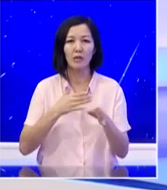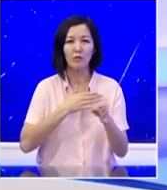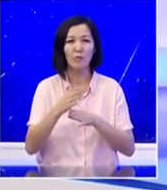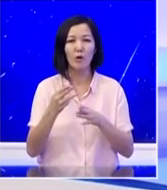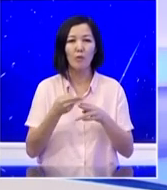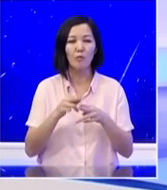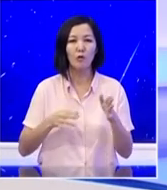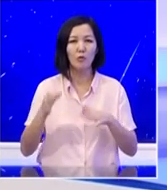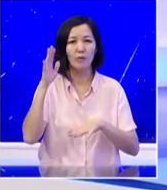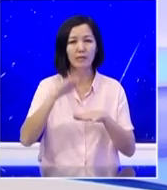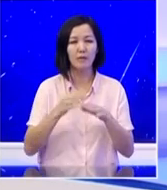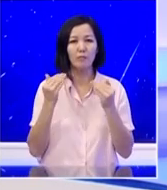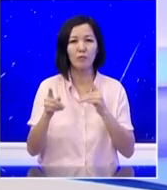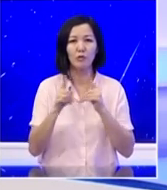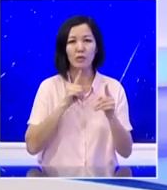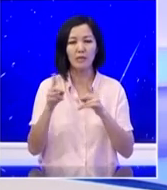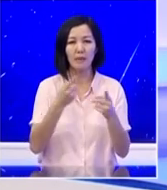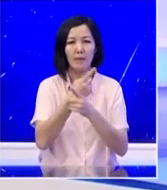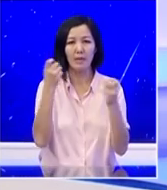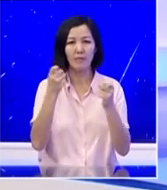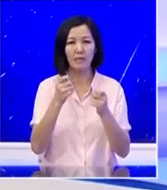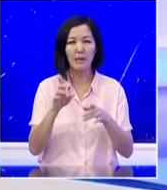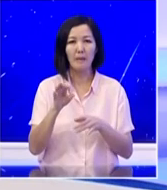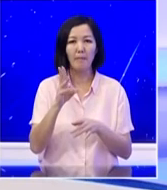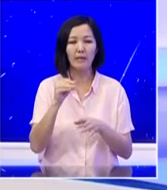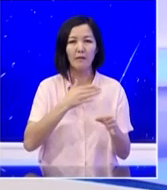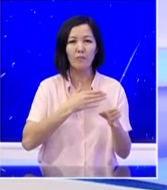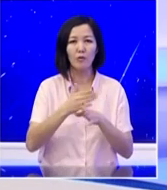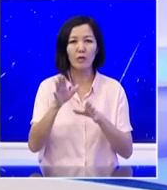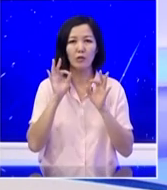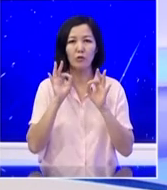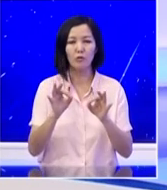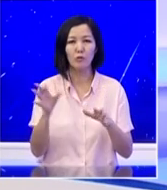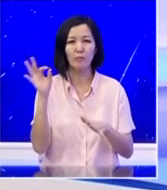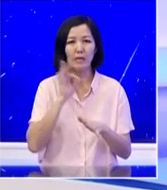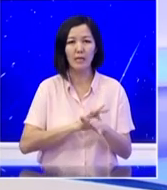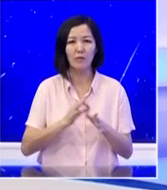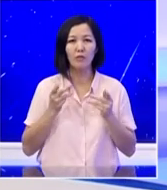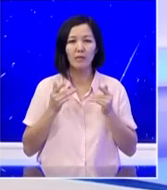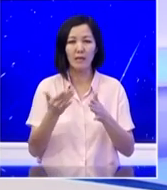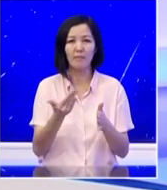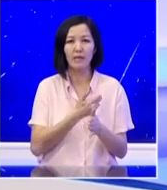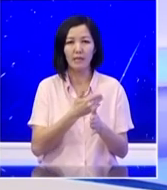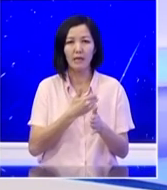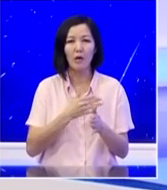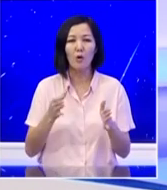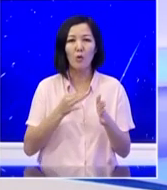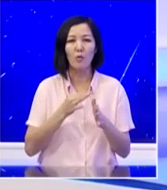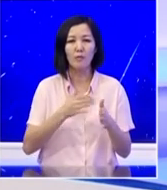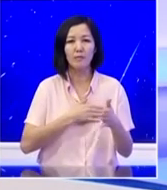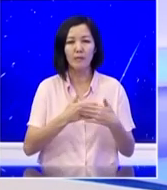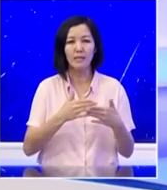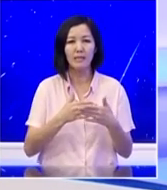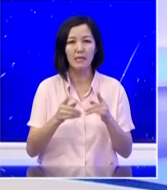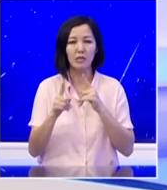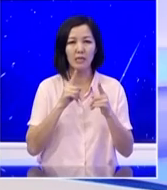жұмсалмақ. Бұл туралы облыс әкімі бүгінгі өткізген жиында мәлімдеді. Амандық Баталов бөлінген қаржыны мақсатты пайдалануды талап етті. Осыған орай